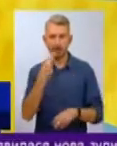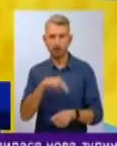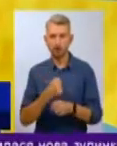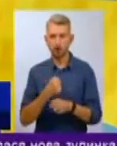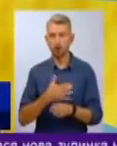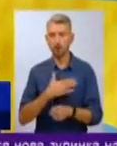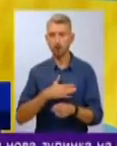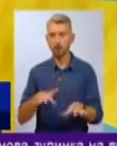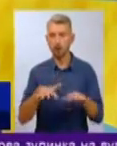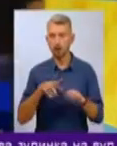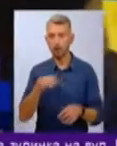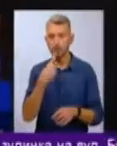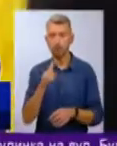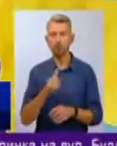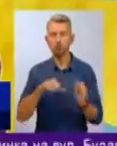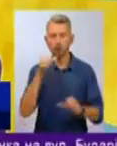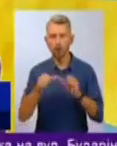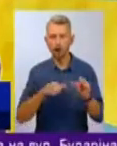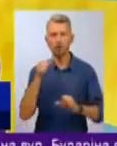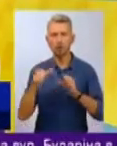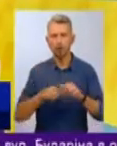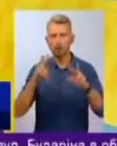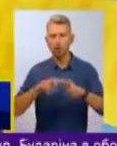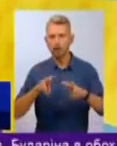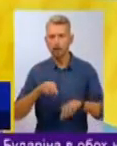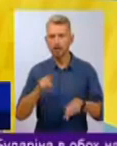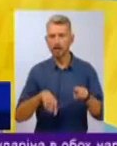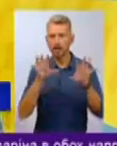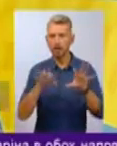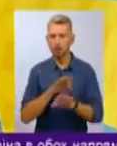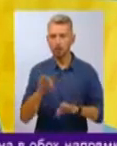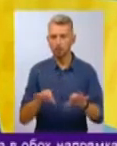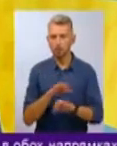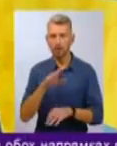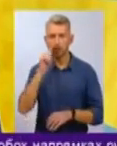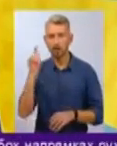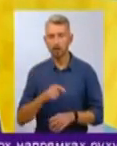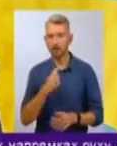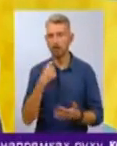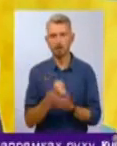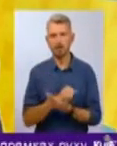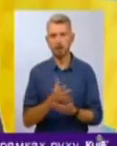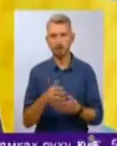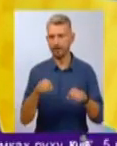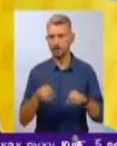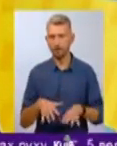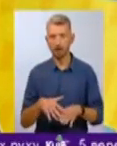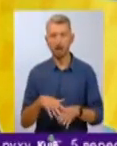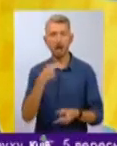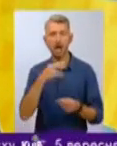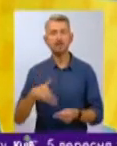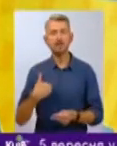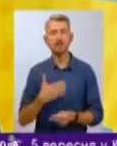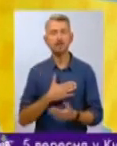нашої ради говорить про те, що роками розглядаються деякі законопроекти в Україні і не приймаються рішення. Тобто ефективність